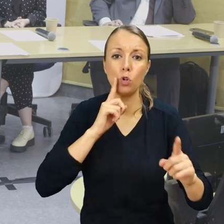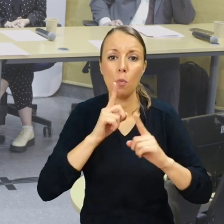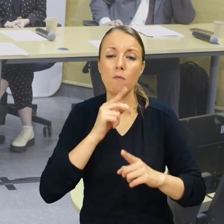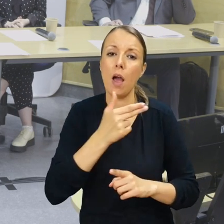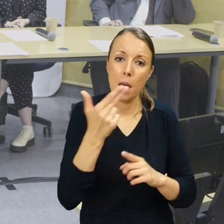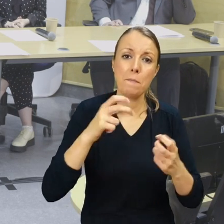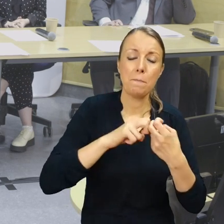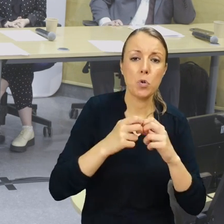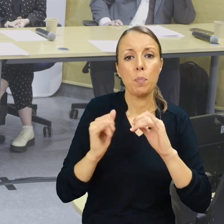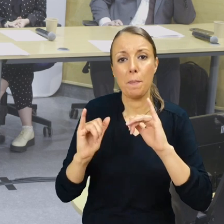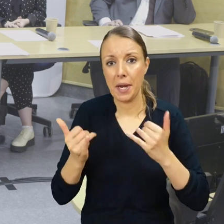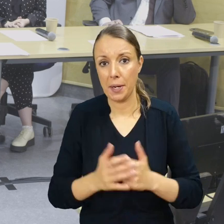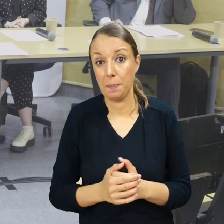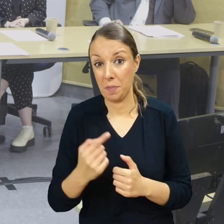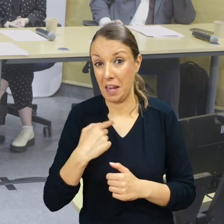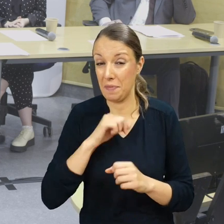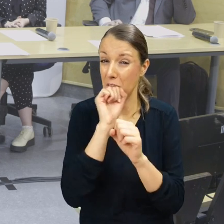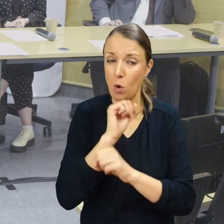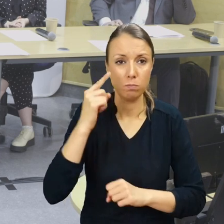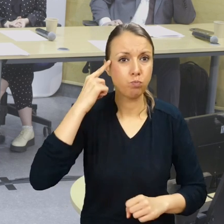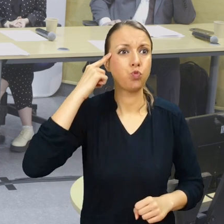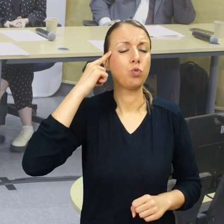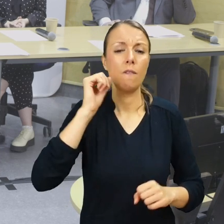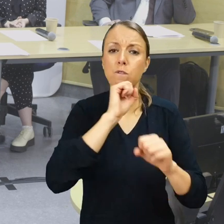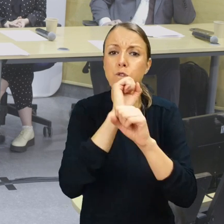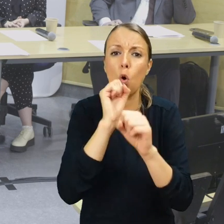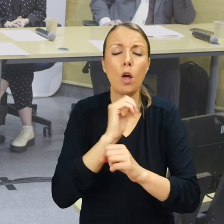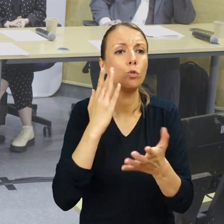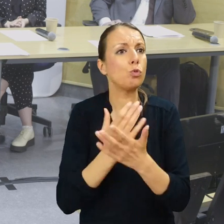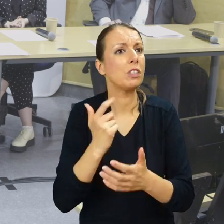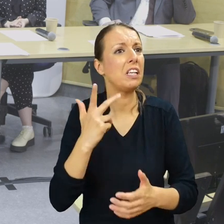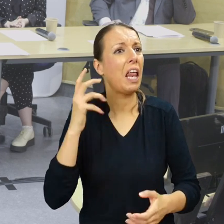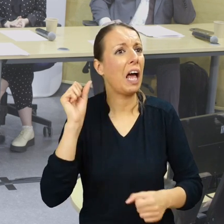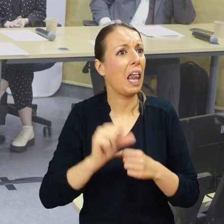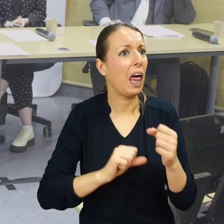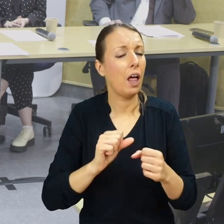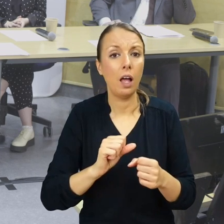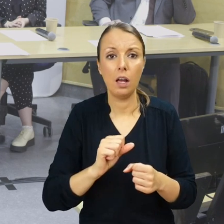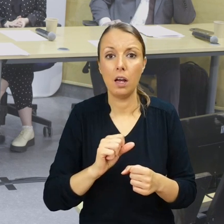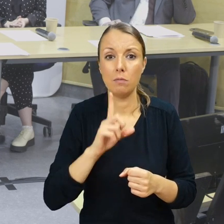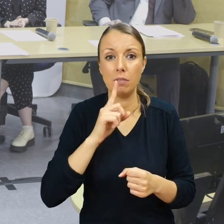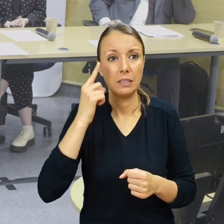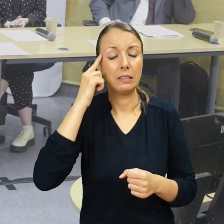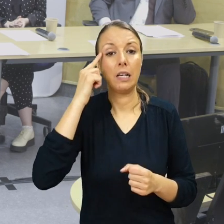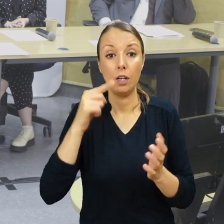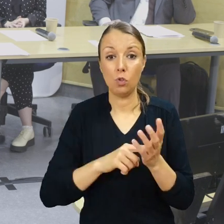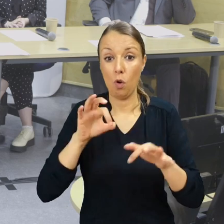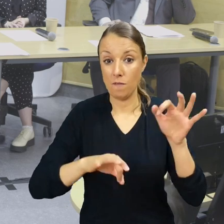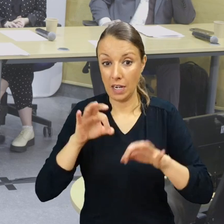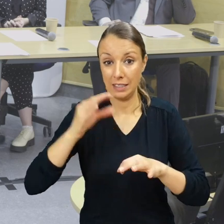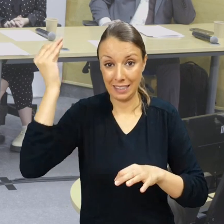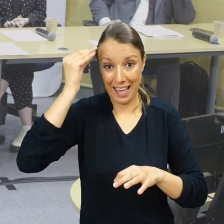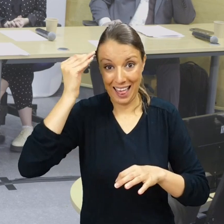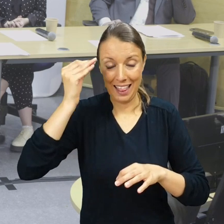nie przypominam sobie, podkreślę raz jeszcze, nie przypominam od kilkunastu lat ani jednej, a przypomnę, że to nie jest konferencja naukowa, to jest zaledwie